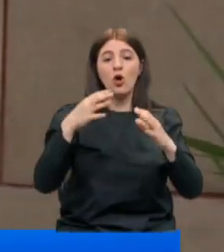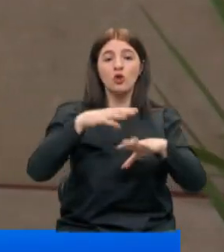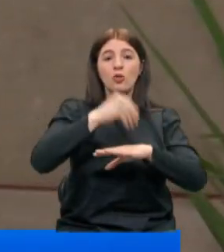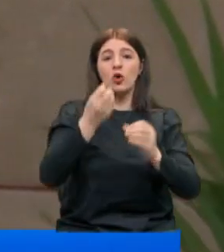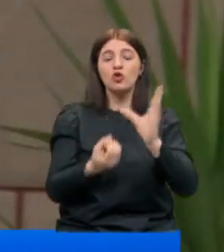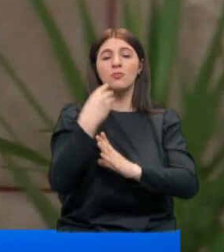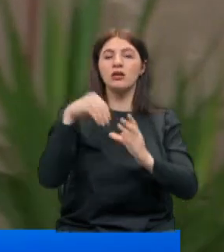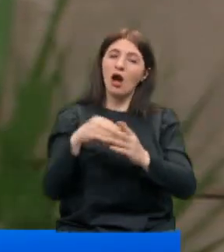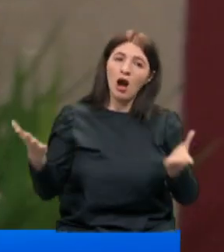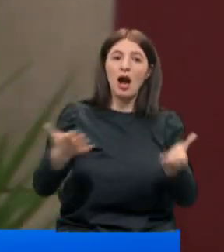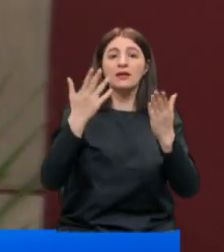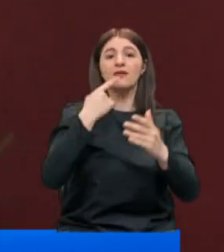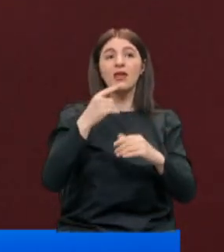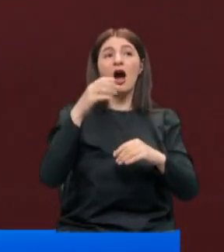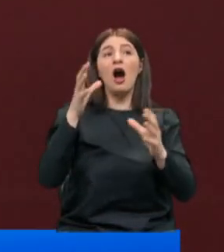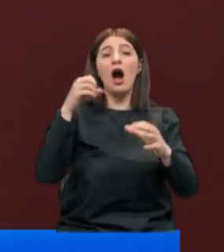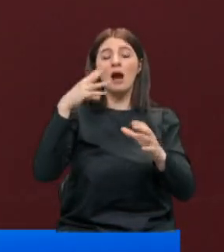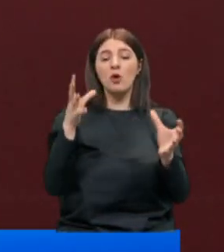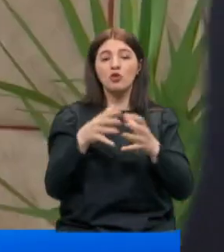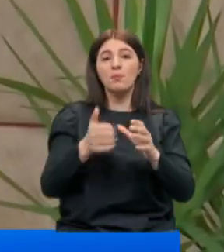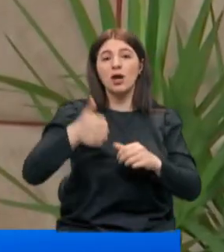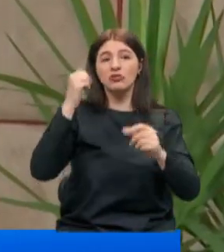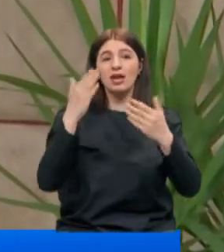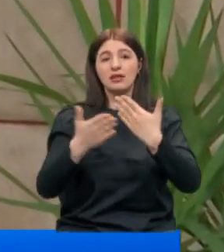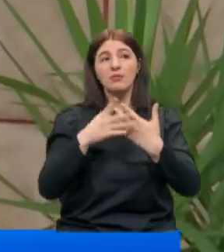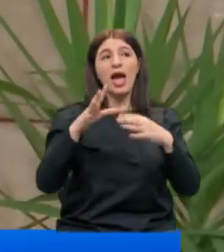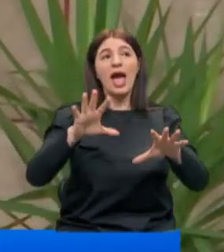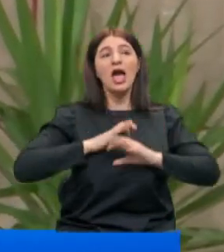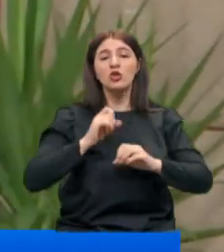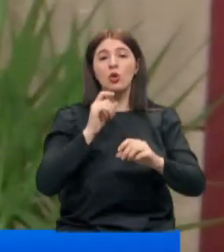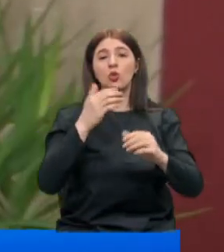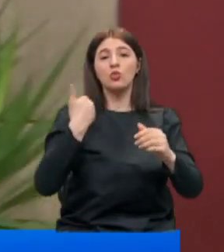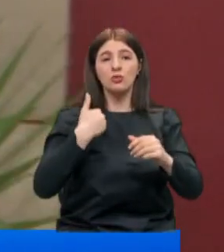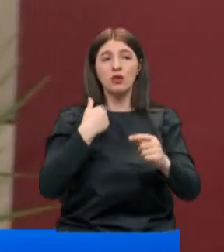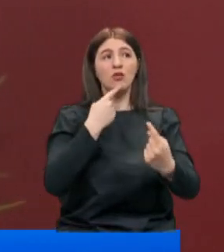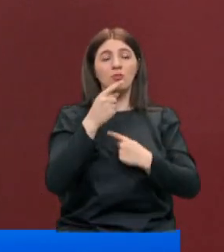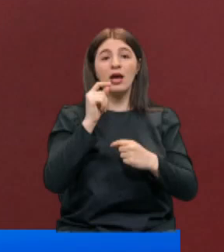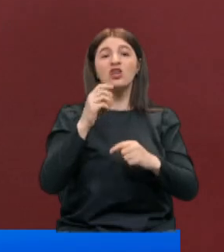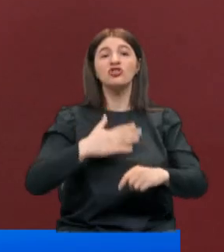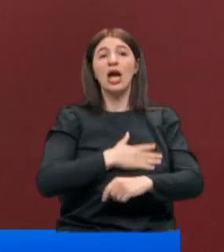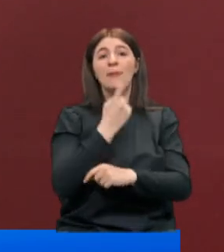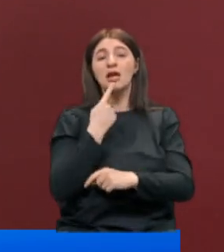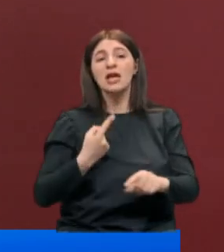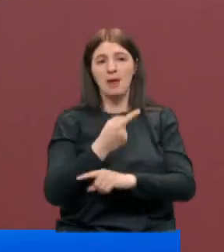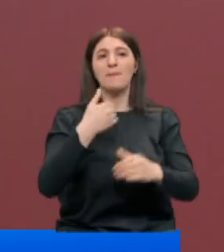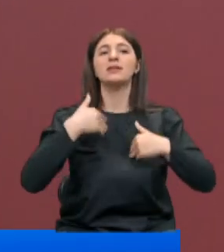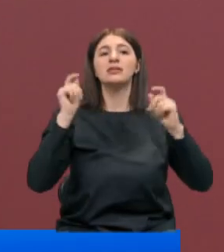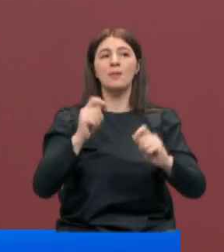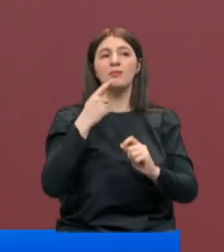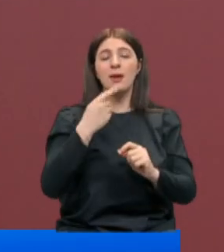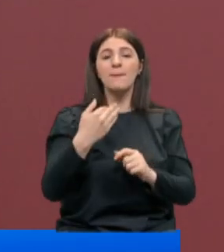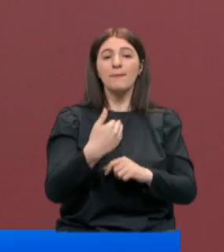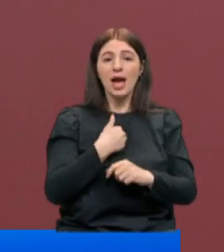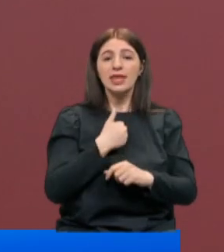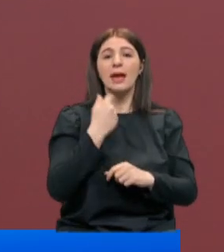hodri meydan dedi Ak Parti grup başkanvekili Bülent Uran partinin yetkili kurullarında attı topu CHP'den bir ihbarda biz yapalım çıkışı geldi